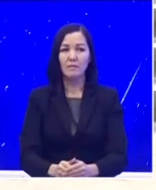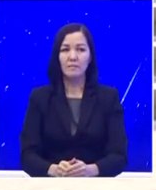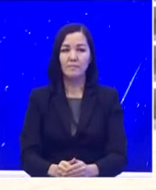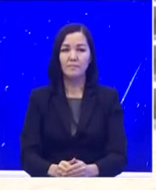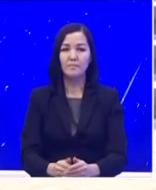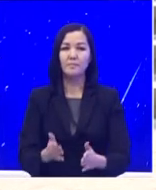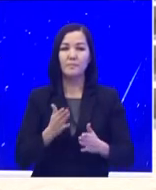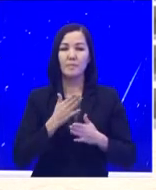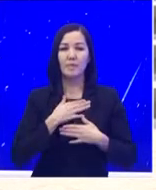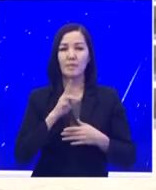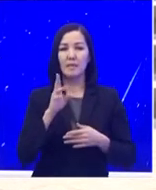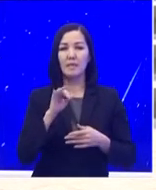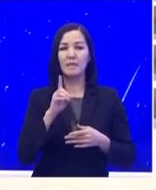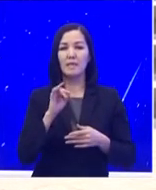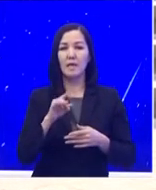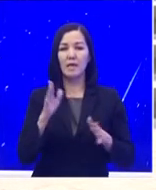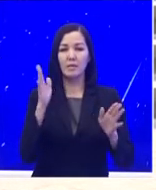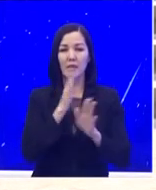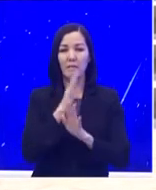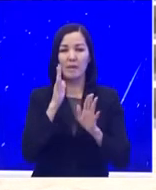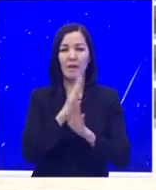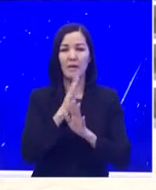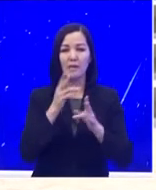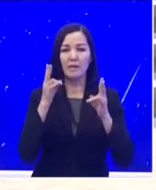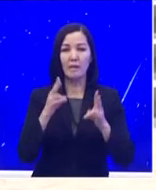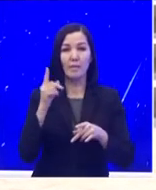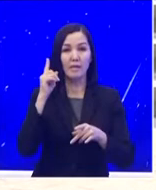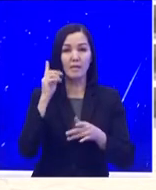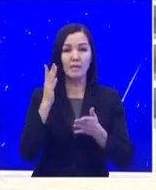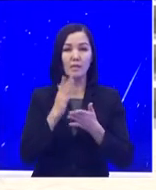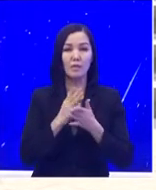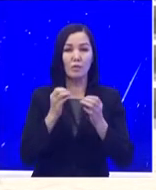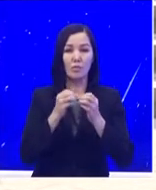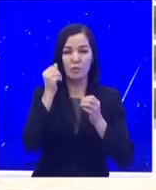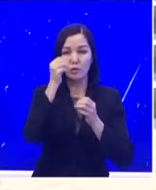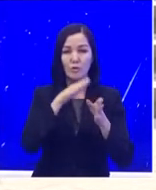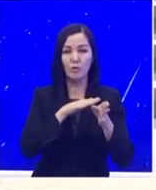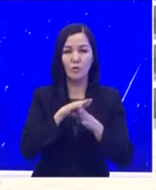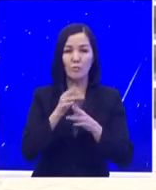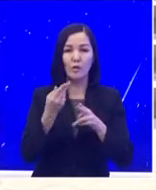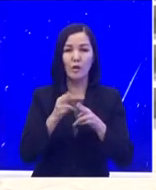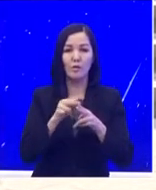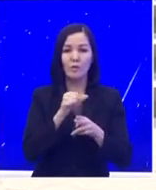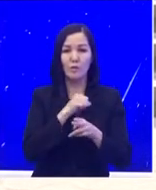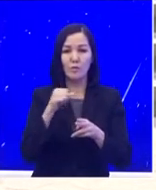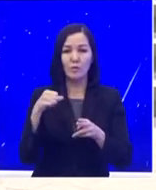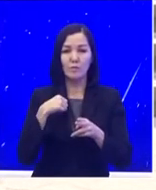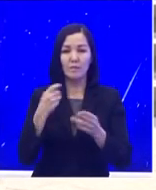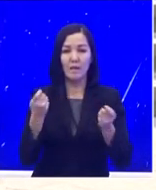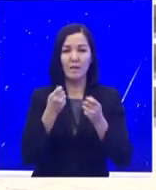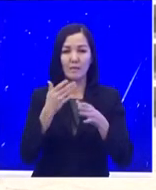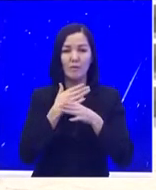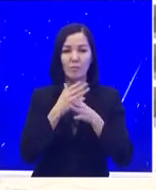Біз Қызылағашта орын алған табиғи апат жайлы естідік. Биыл сол оқиғаға 10 жыл толыпты. Сондықтан өзіміздің тарапымыздан азда